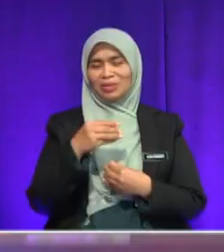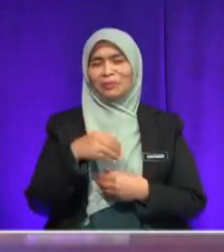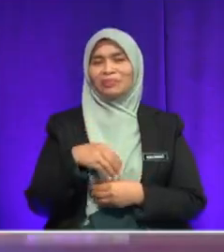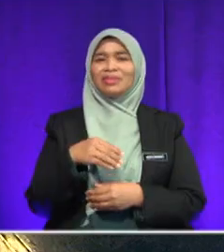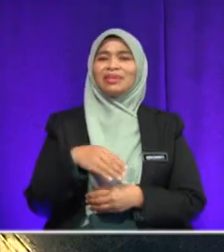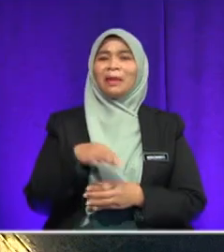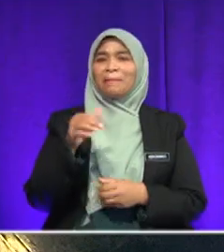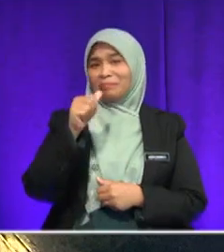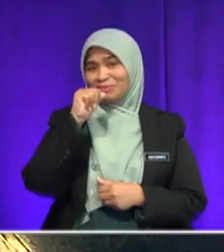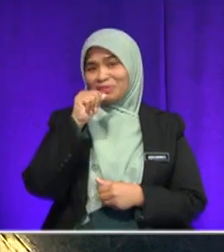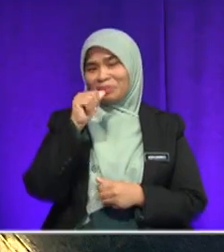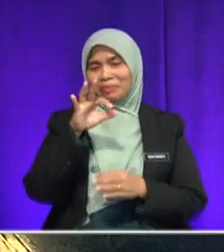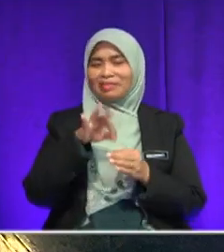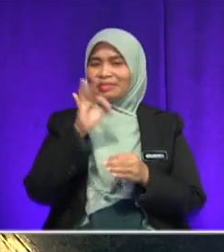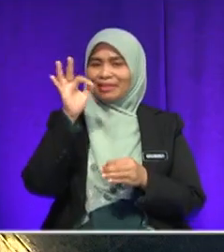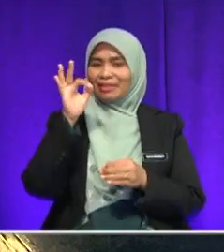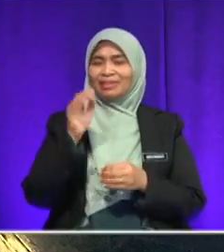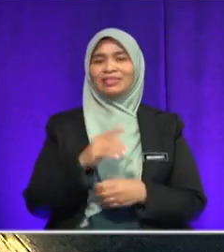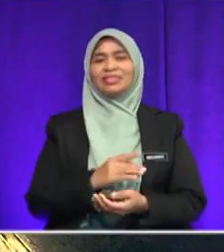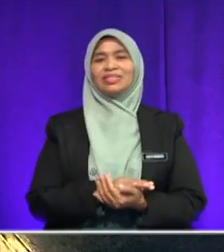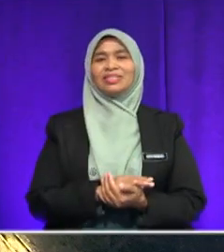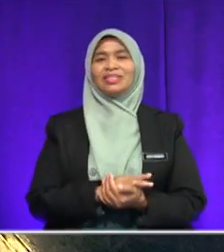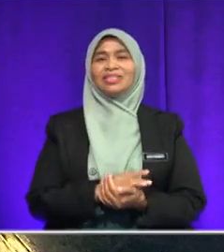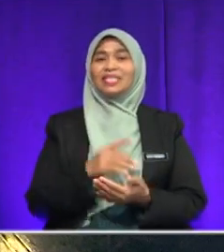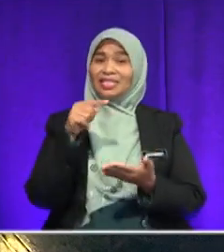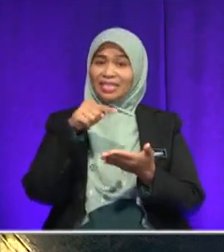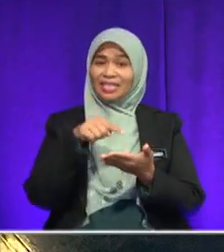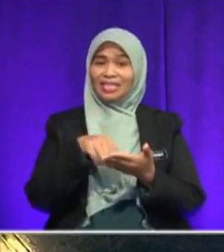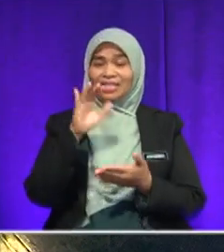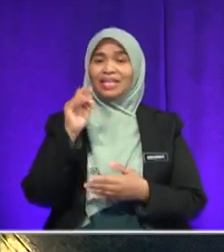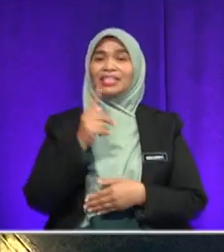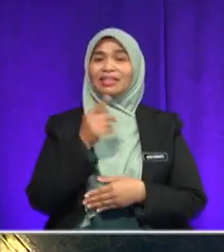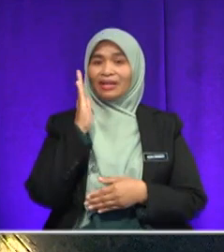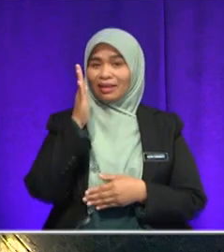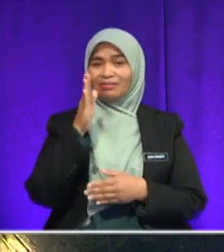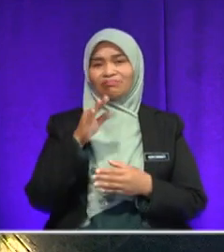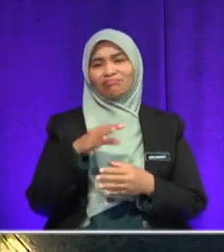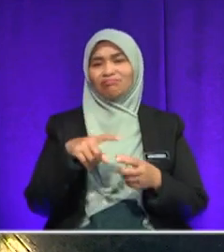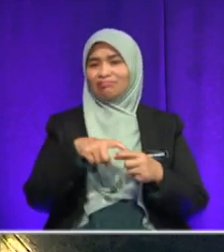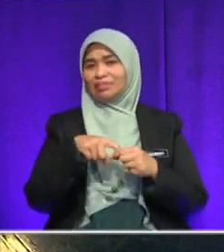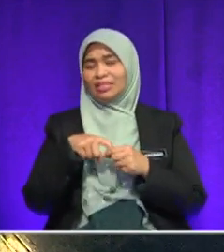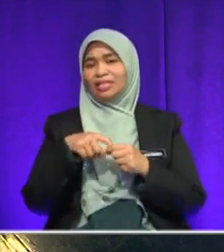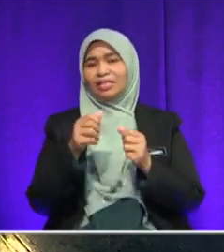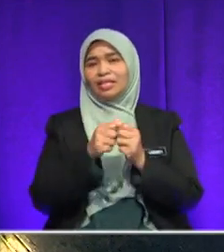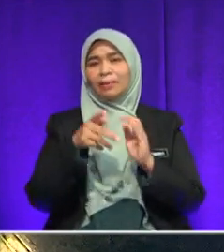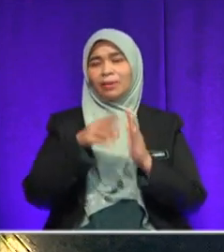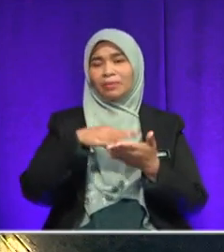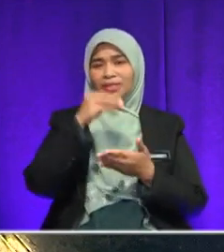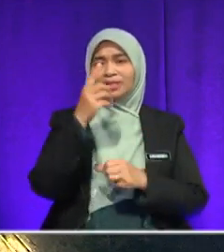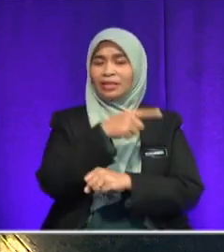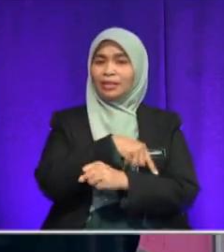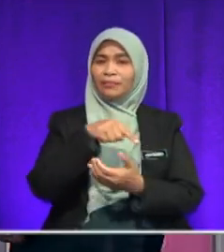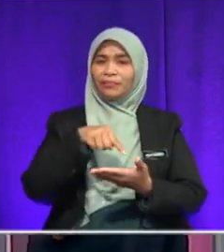mungkin. Okey. So kita akan, inilah yang akan kita kaitkan dengan pembelajaran kita pada hari ini. Kita lihat